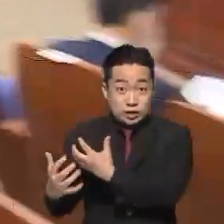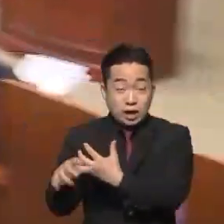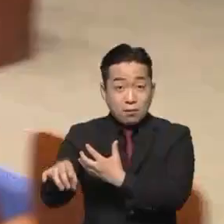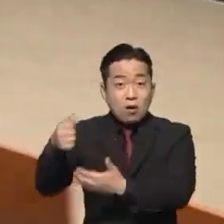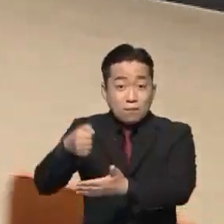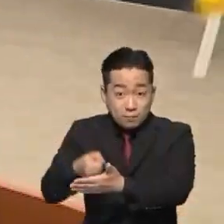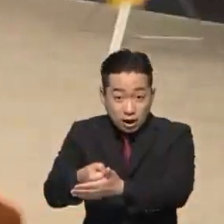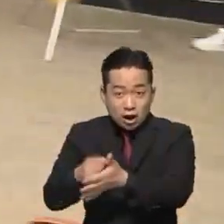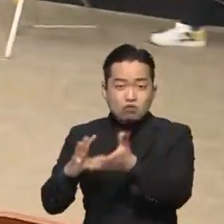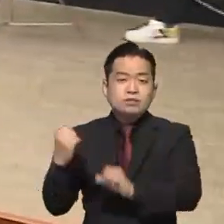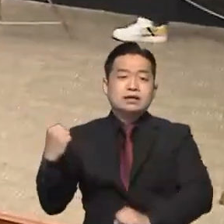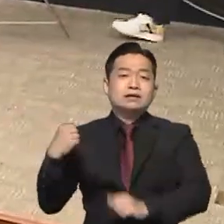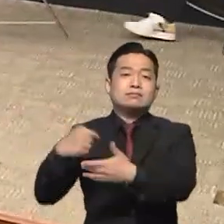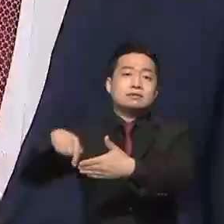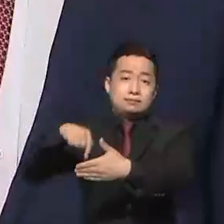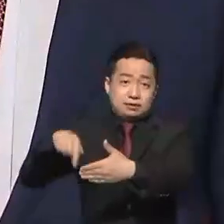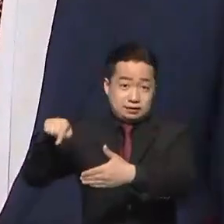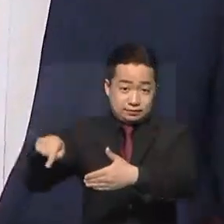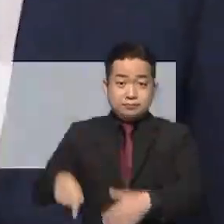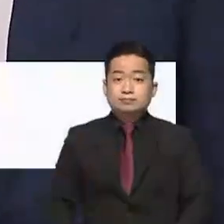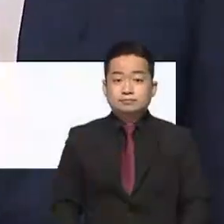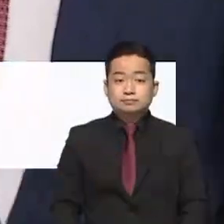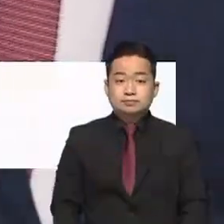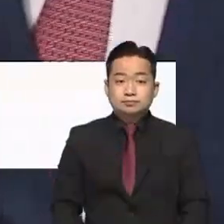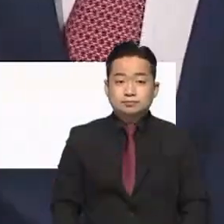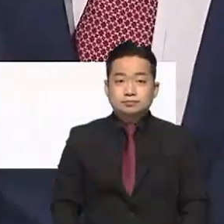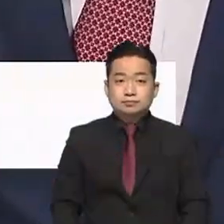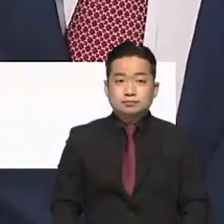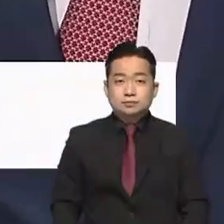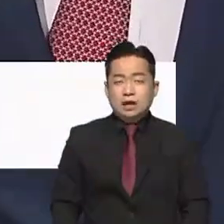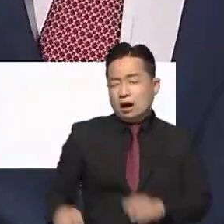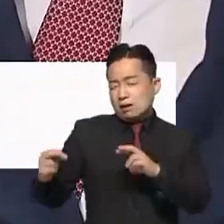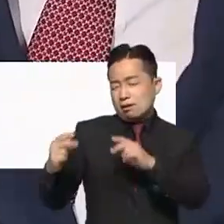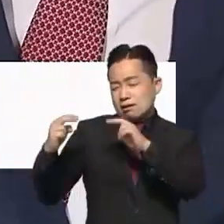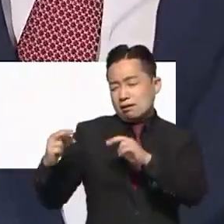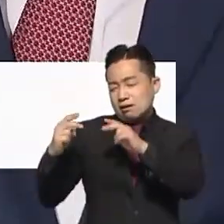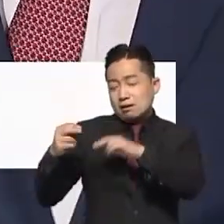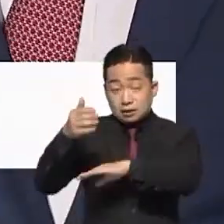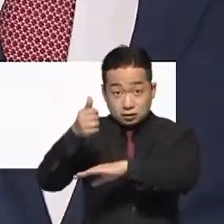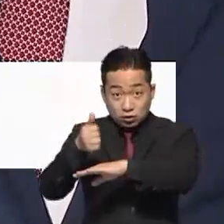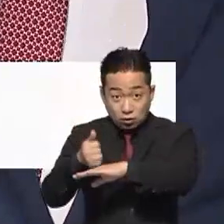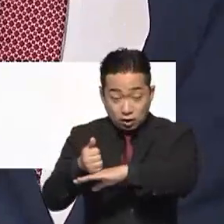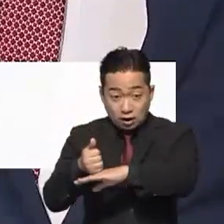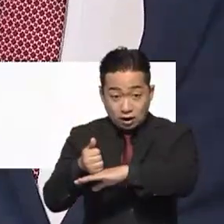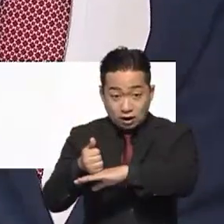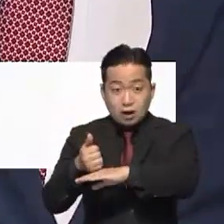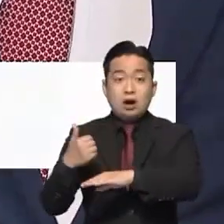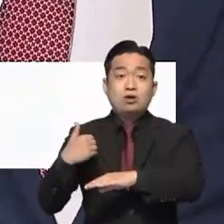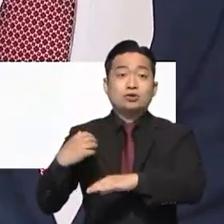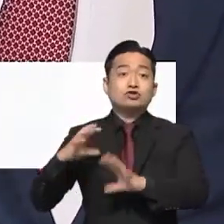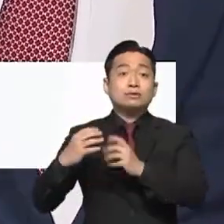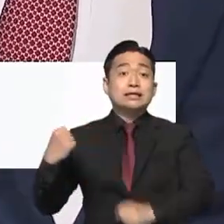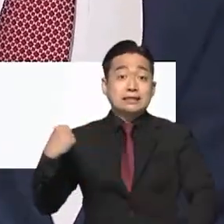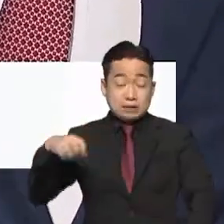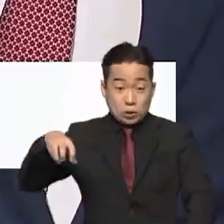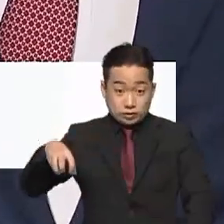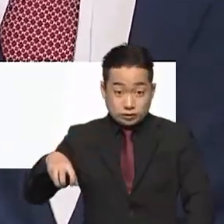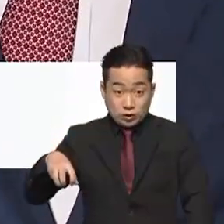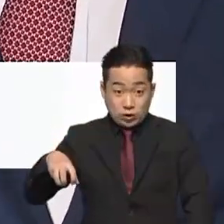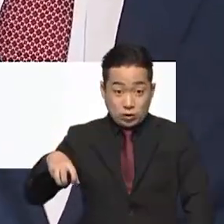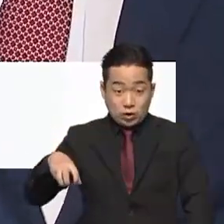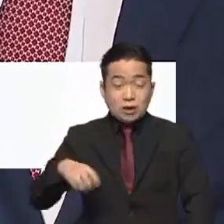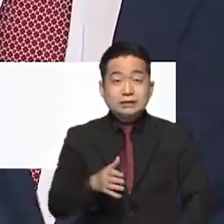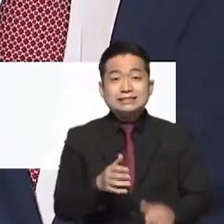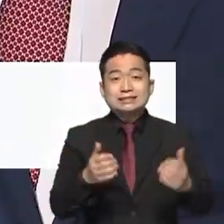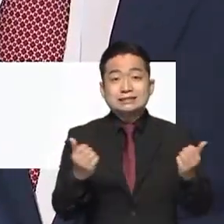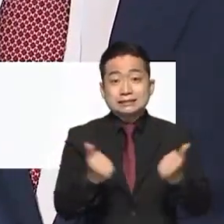건 국민의힘이었습니다. 치열한 논의를 한 결과 우리 당은 의장의